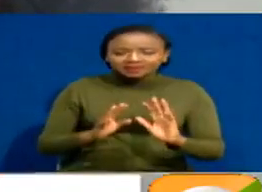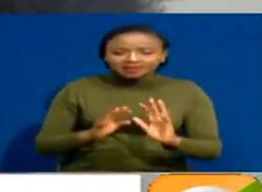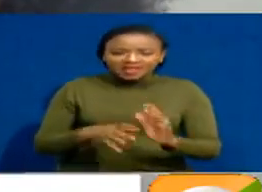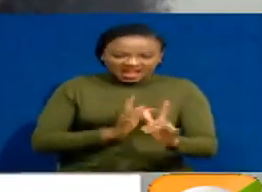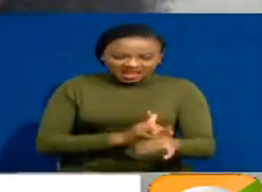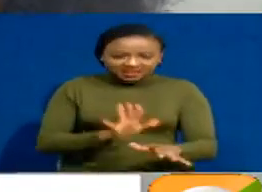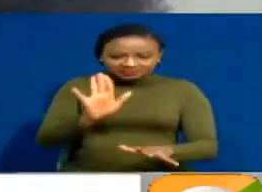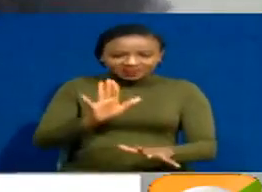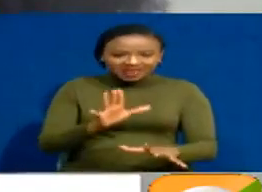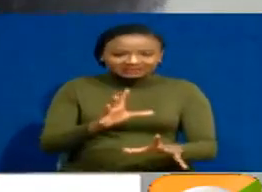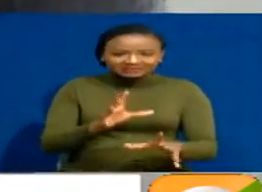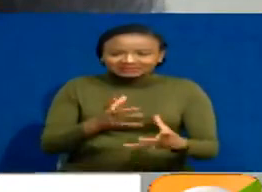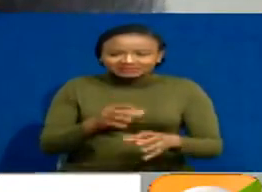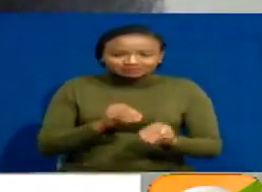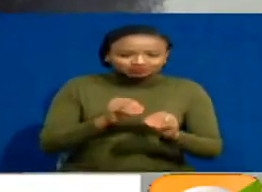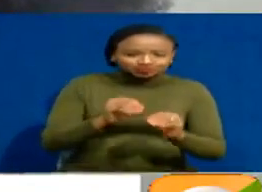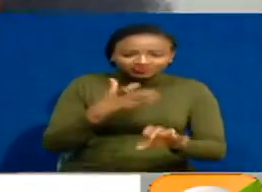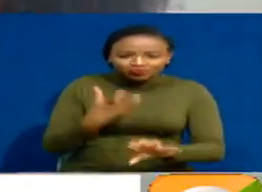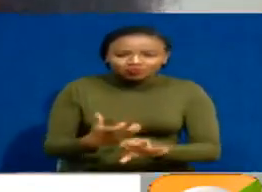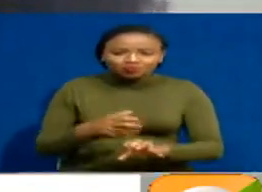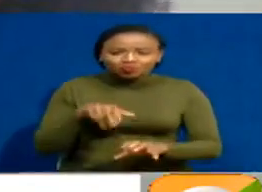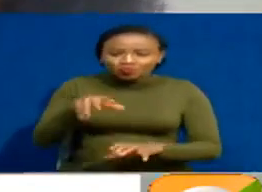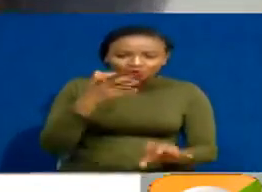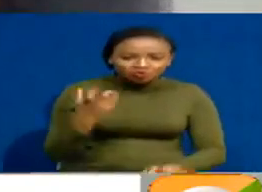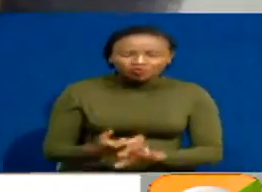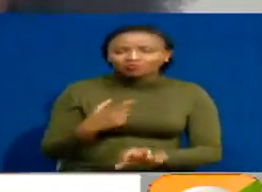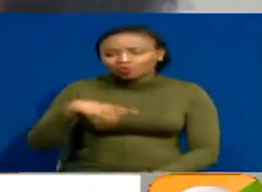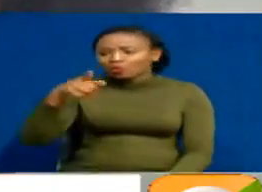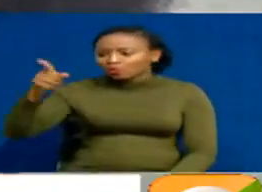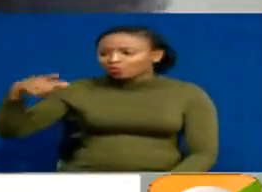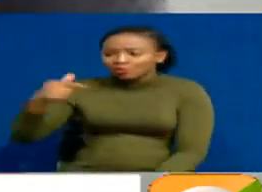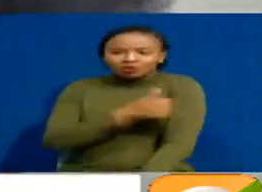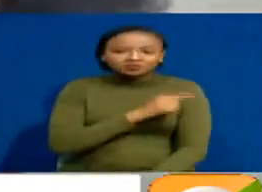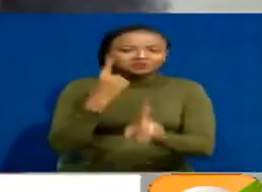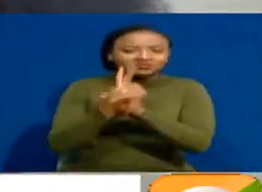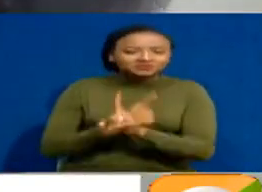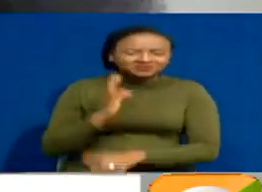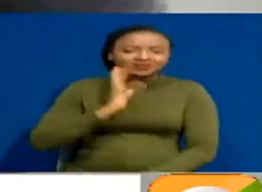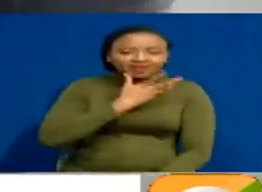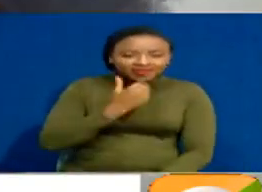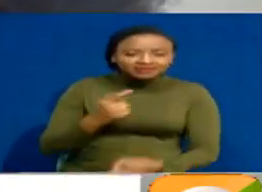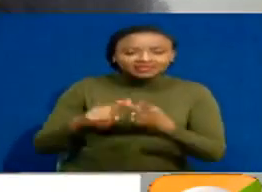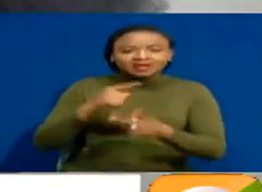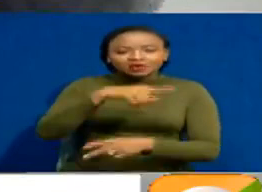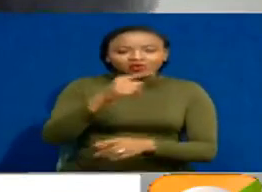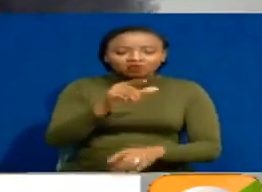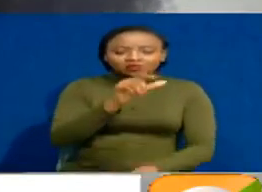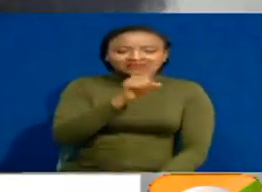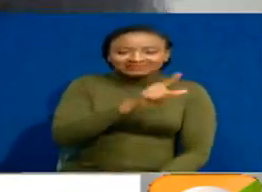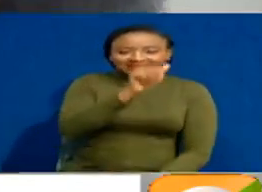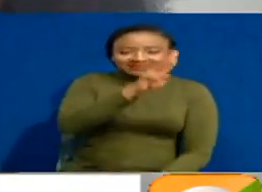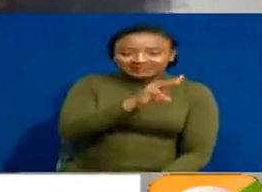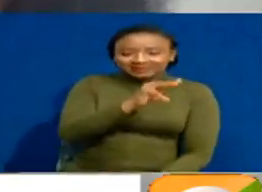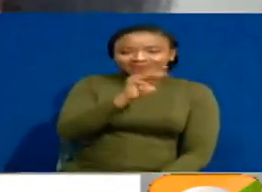kabisa, haezi pumua pia. Ametembea mahospitali zote, ameenda Kenyatta, ameenda Zamzam, but hakuna